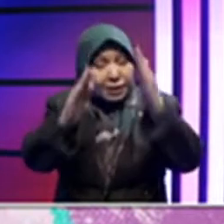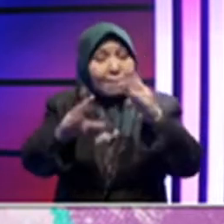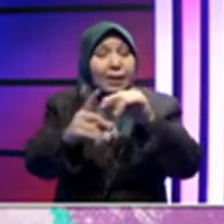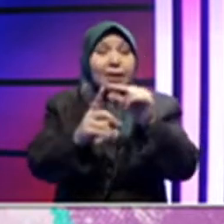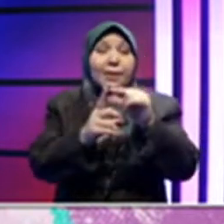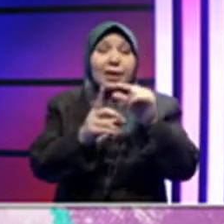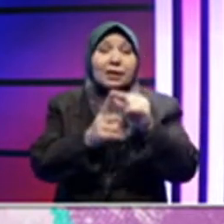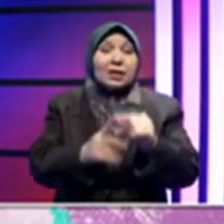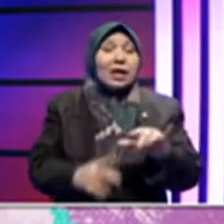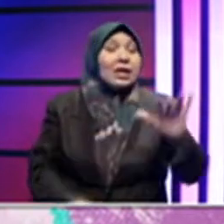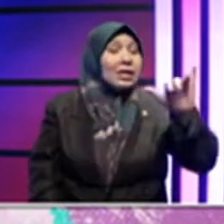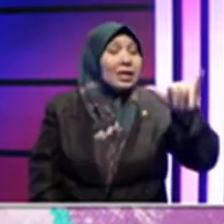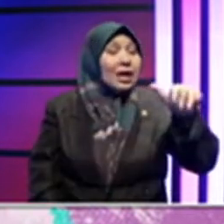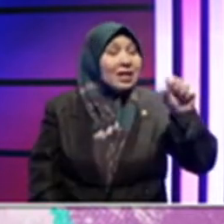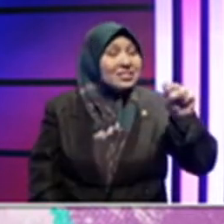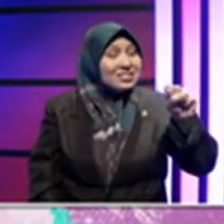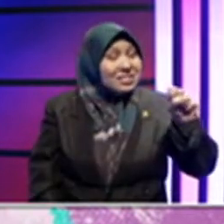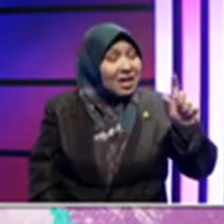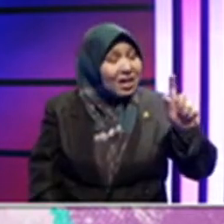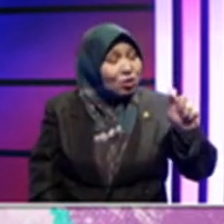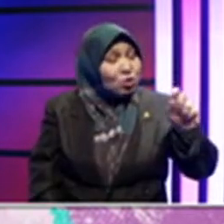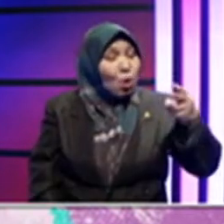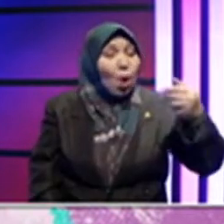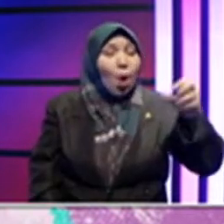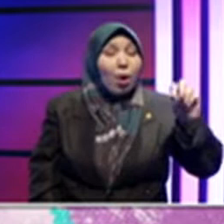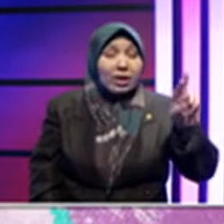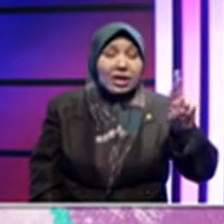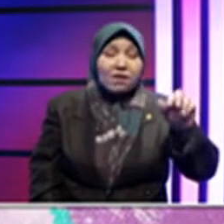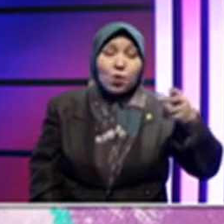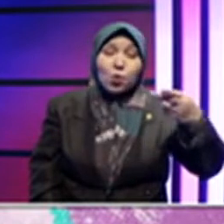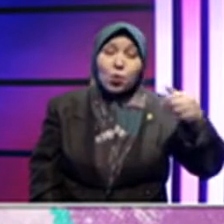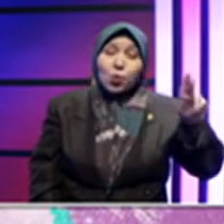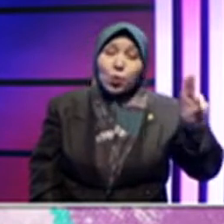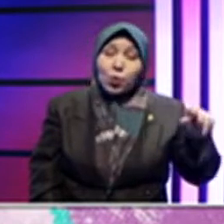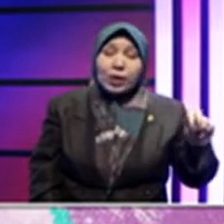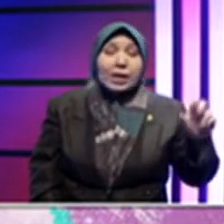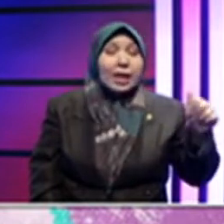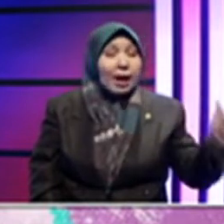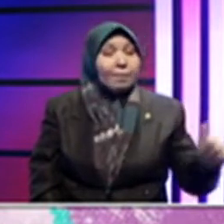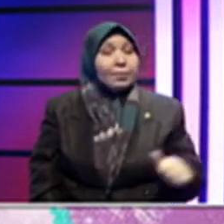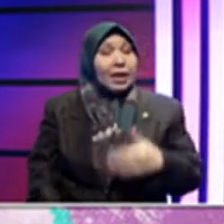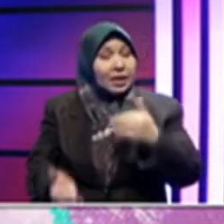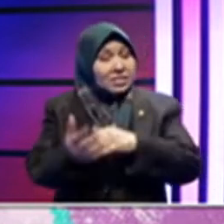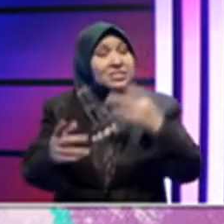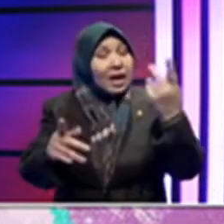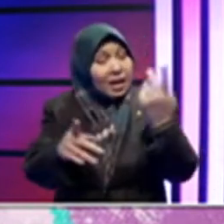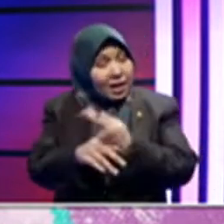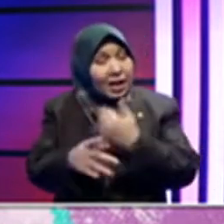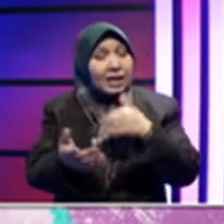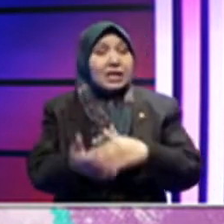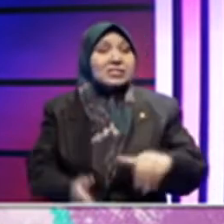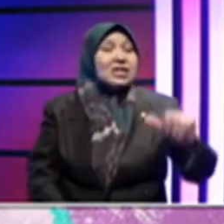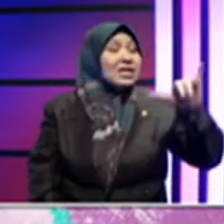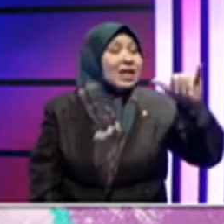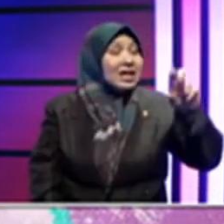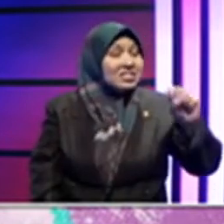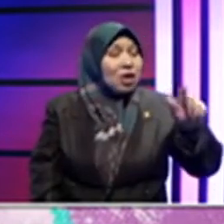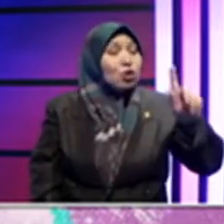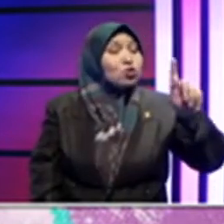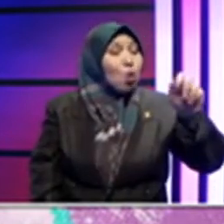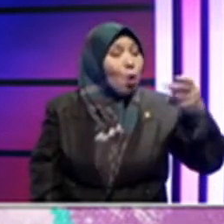kalimat Yos Polri Huna sekali lagi 123 sama dengan saja ia us